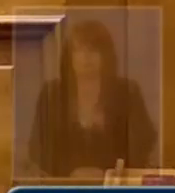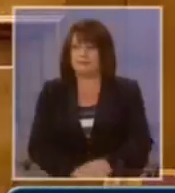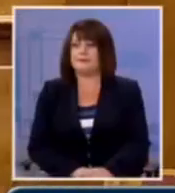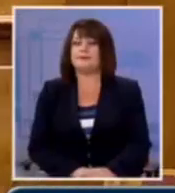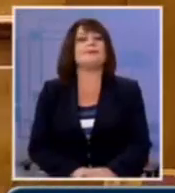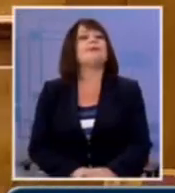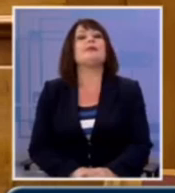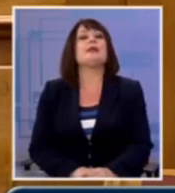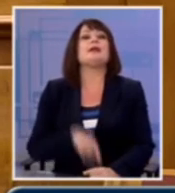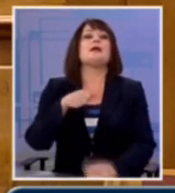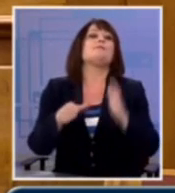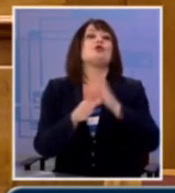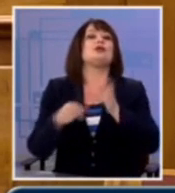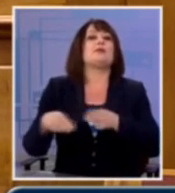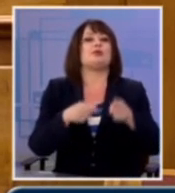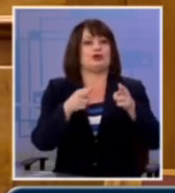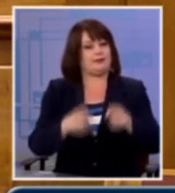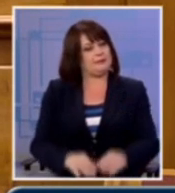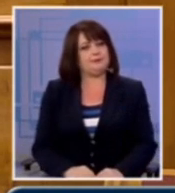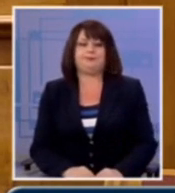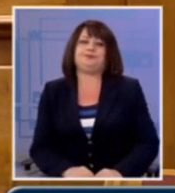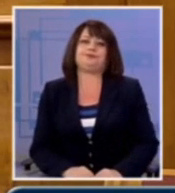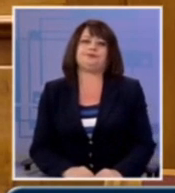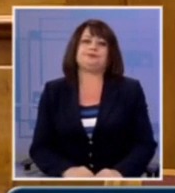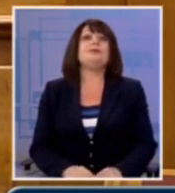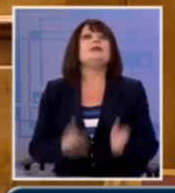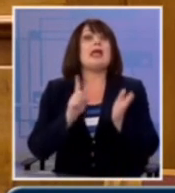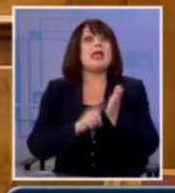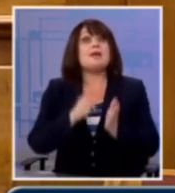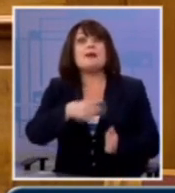Έπρεπε σήμερα να είναι όλοι εδώ. Να είχαμε ξεπεράσει τα εμπόδια